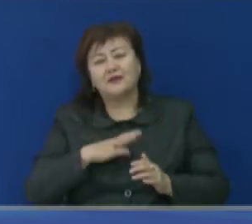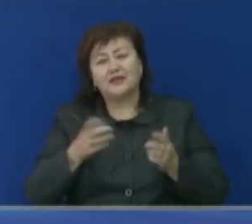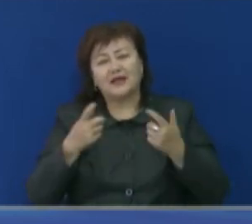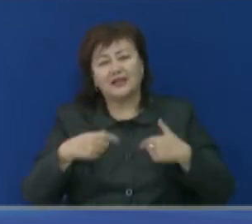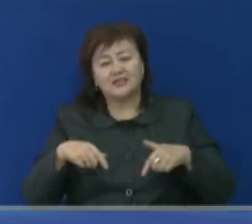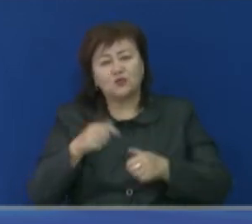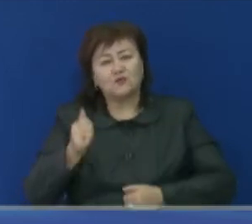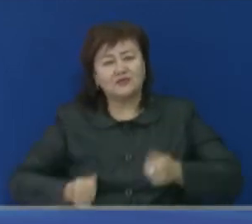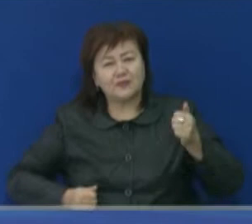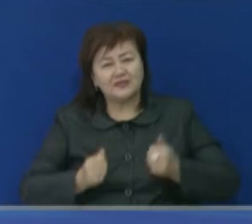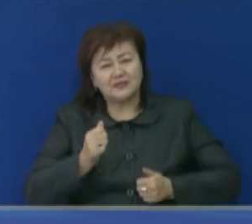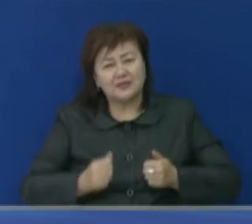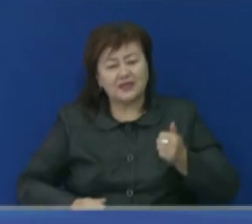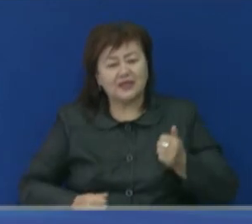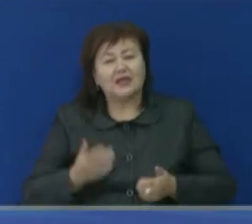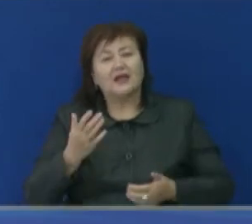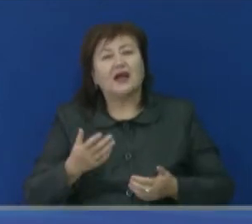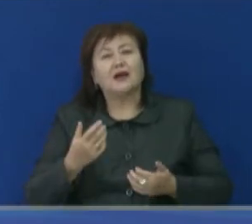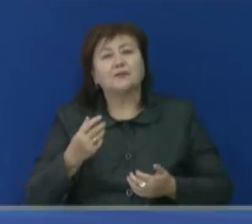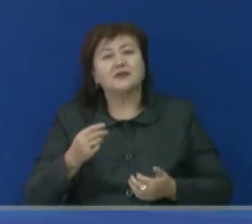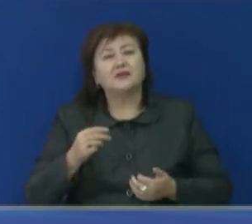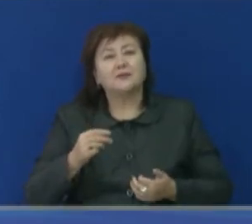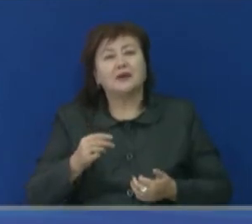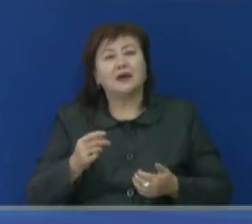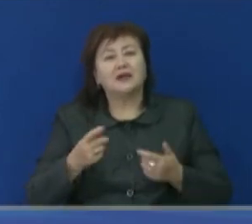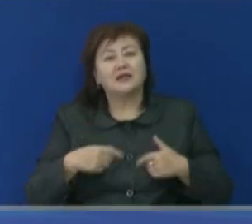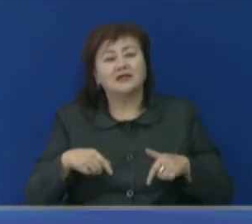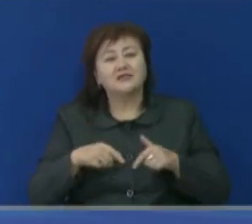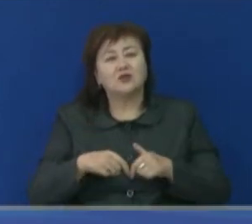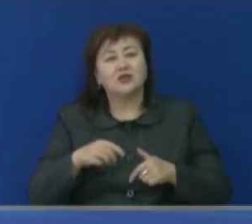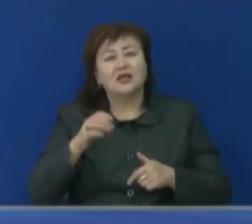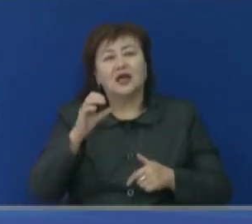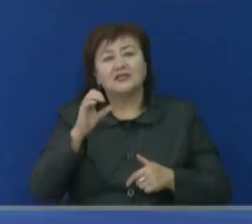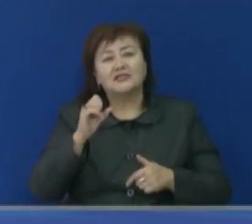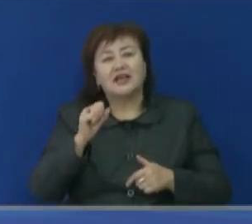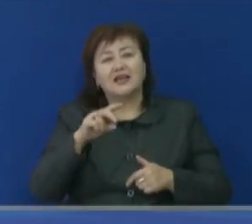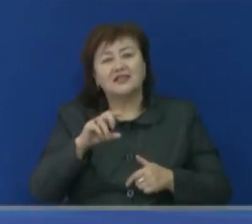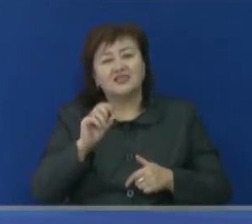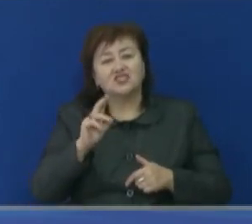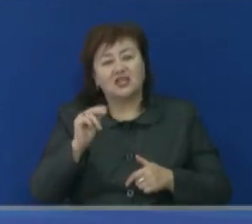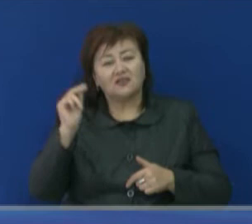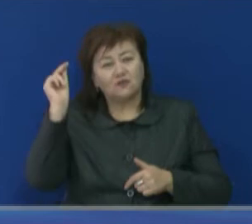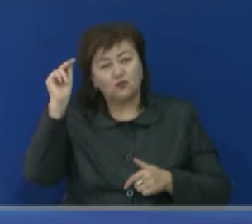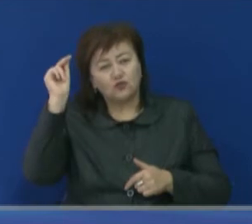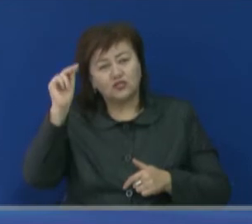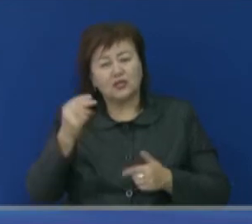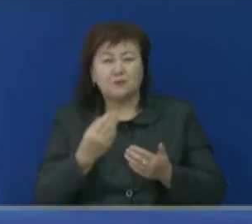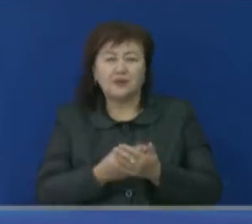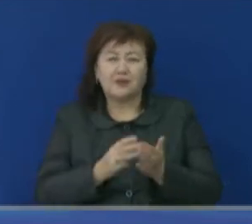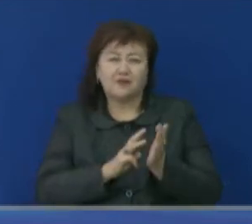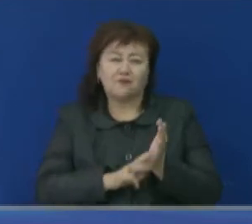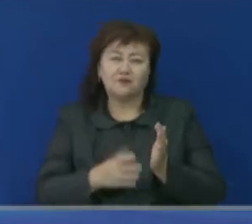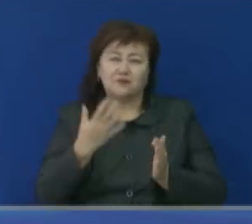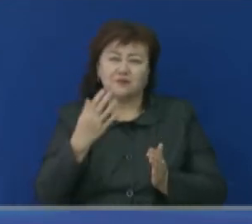Оған Гумилев атындағы Евразия ұлттық университетінің оқытушысы Рамазан Салықжанов қатысып жатыр. Әлеуметтанушы ғалым 85 шақырымды